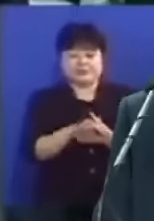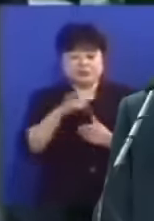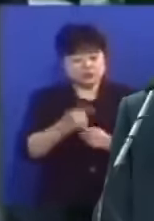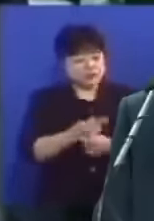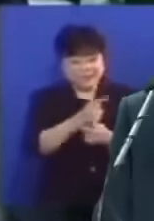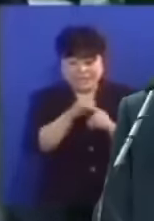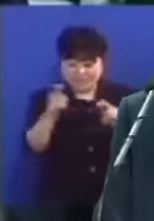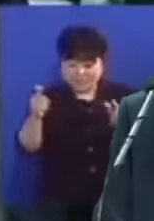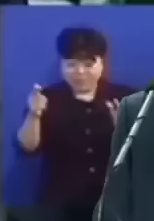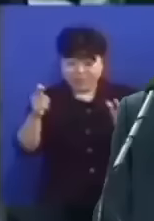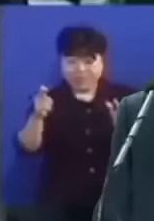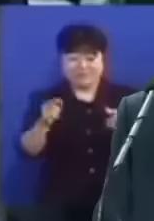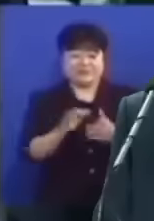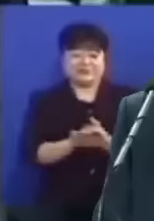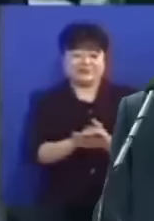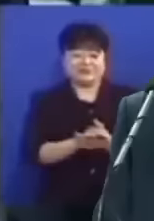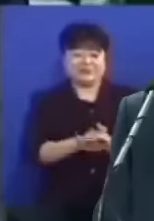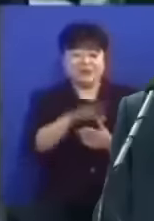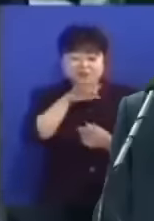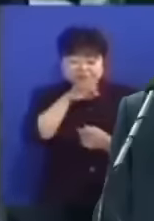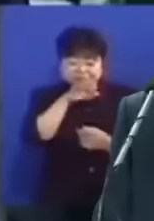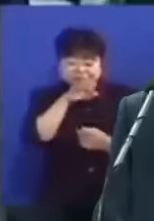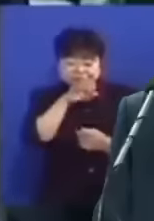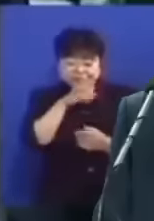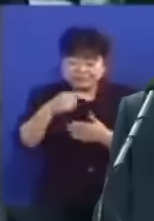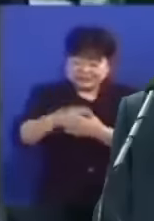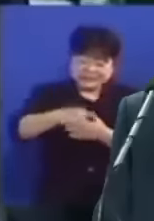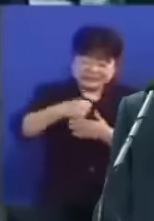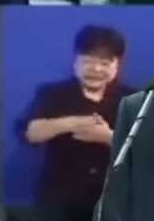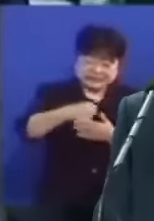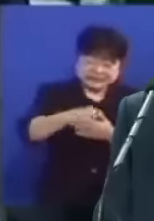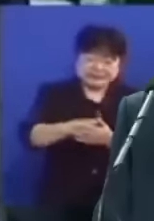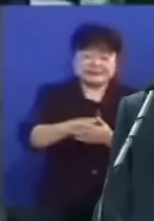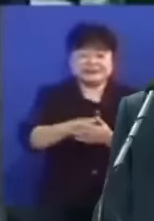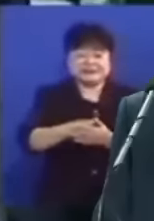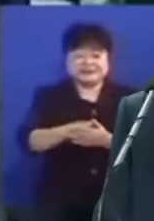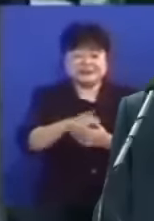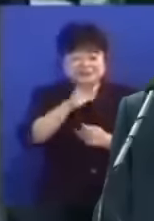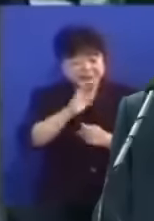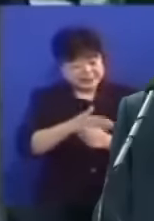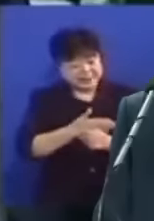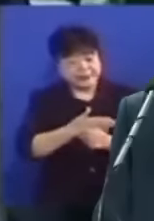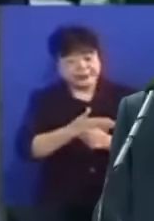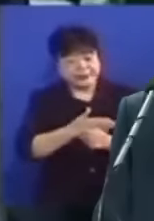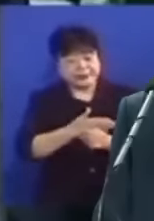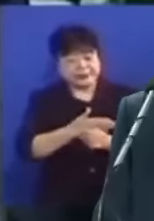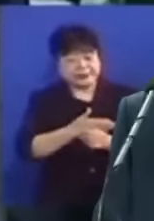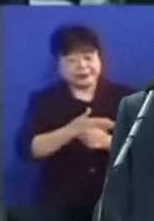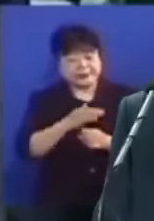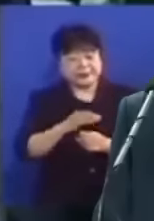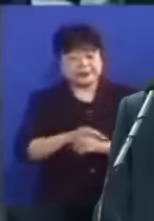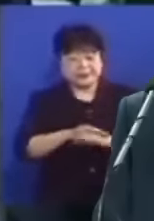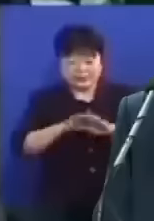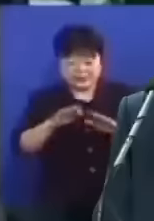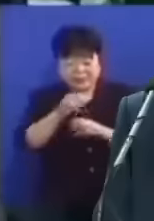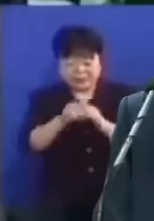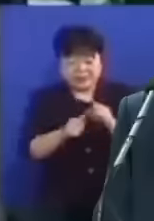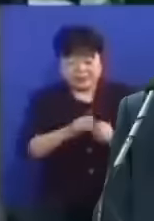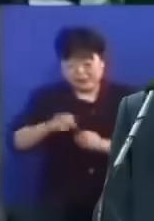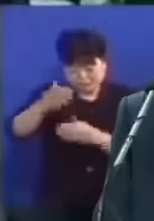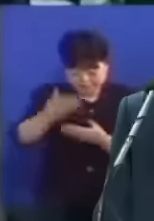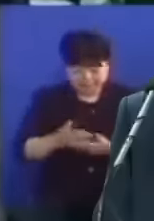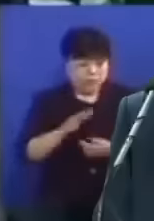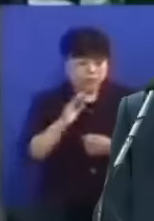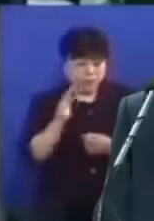다가오지 않습니다. 그것을 우리가 원망과 불평과 탄식으로 잘못 대응을 하면은 하나님의